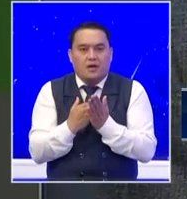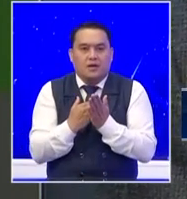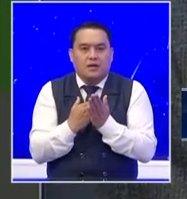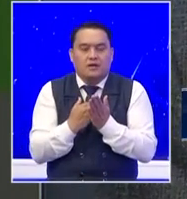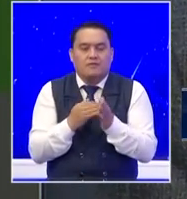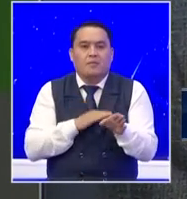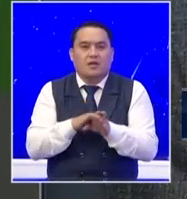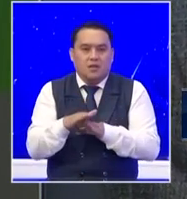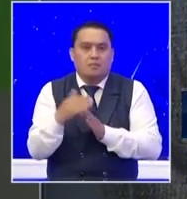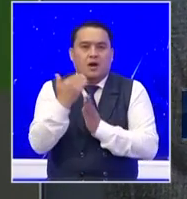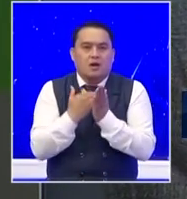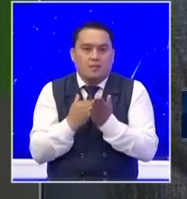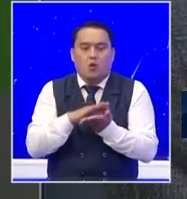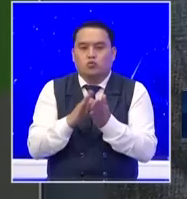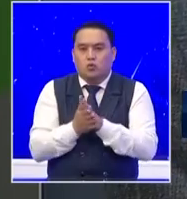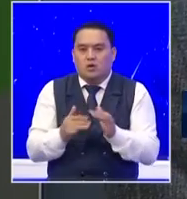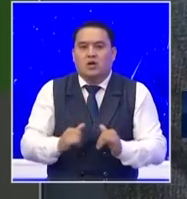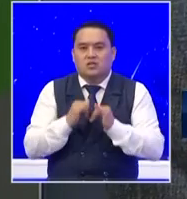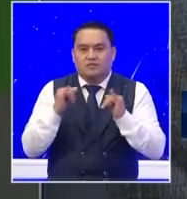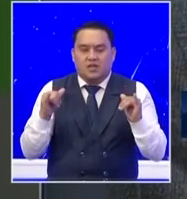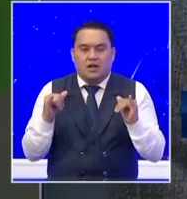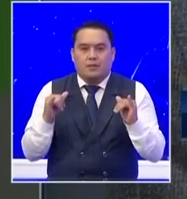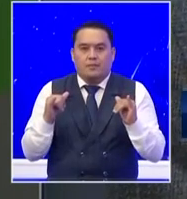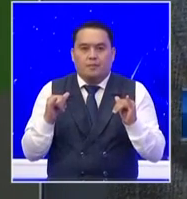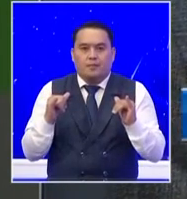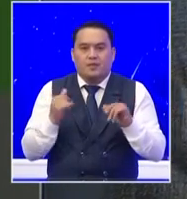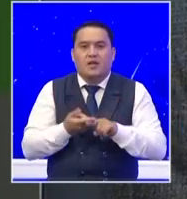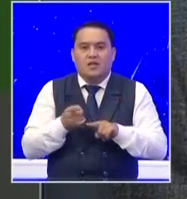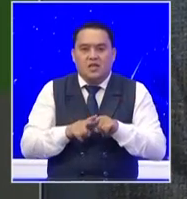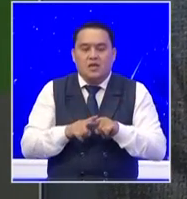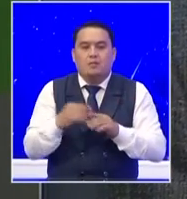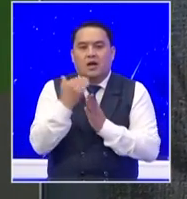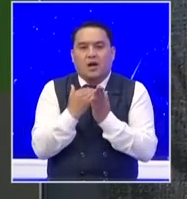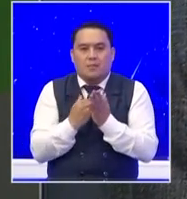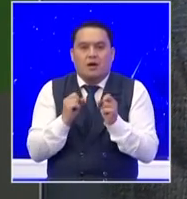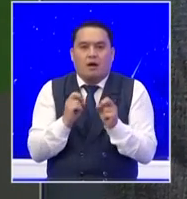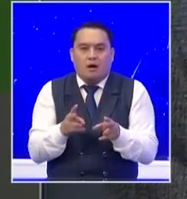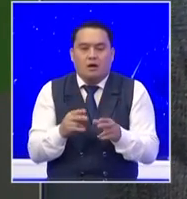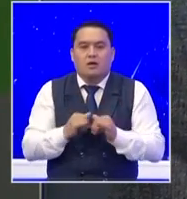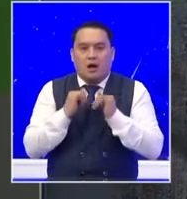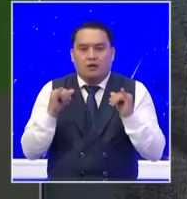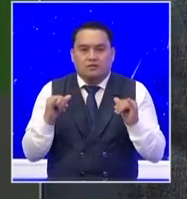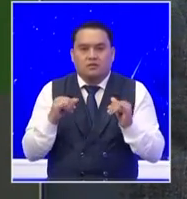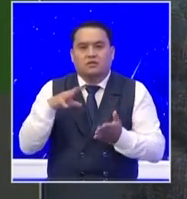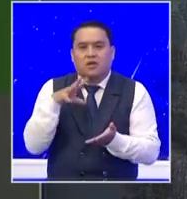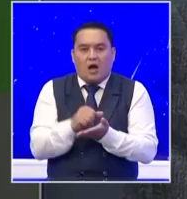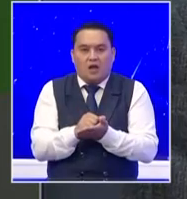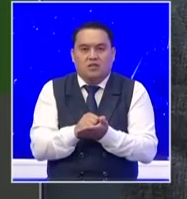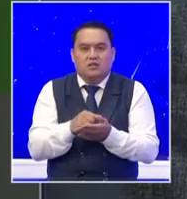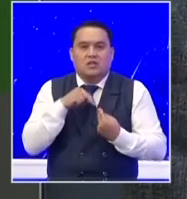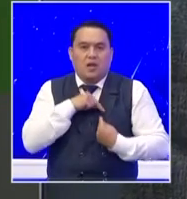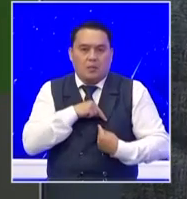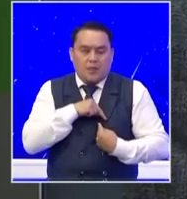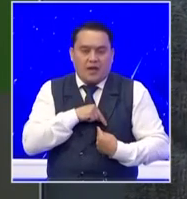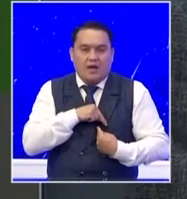Это программы обусловленного размещения средств, такие программы, как программа развития продуктивной занятости «ИНБЕК», а